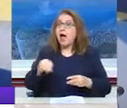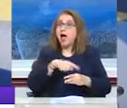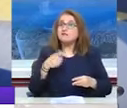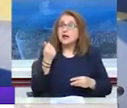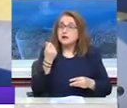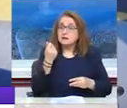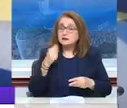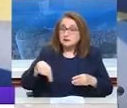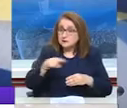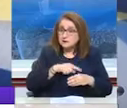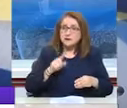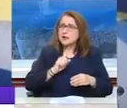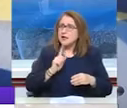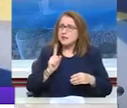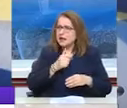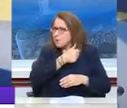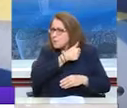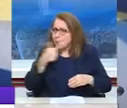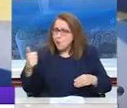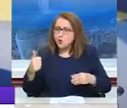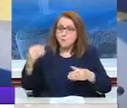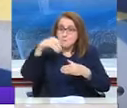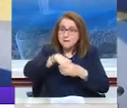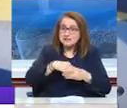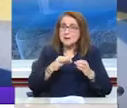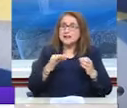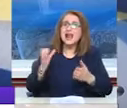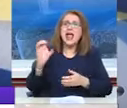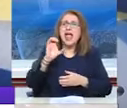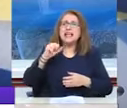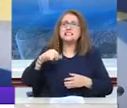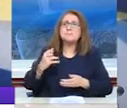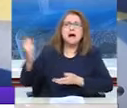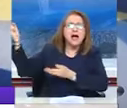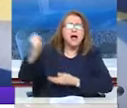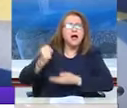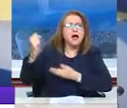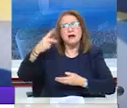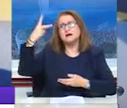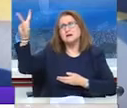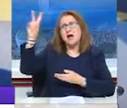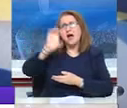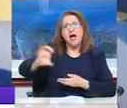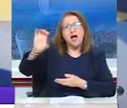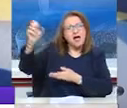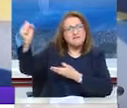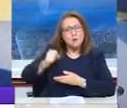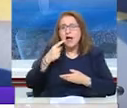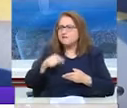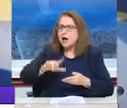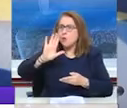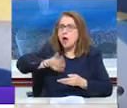την ενίσχυση του παραγωγικού ιστού της οικονομίας μέσω του ΕΣΠΑ και άλλων ευρωπαϊκών κονδυλίων για τα